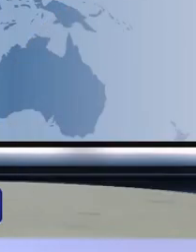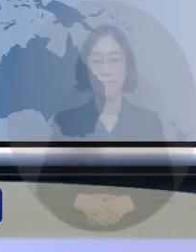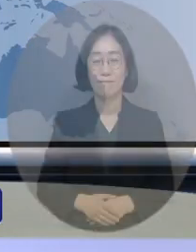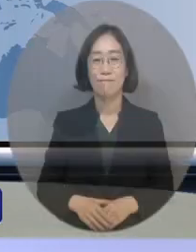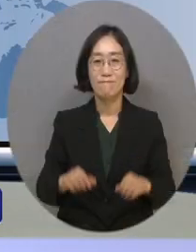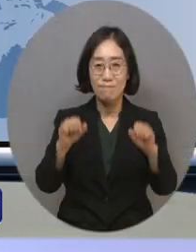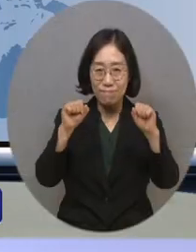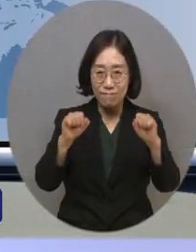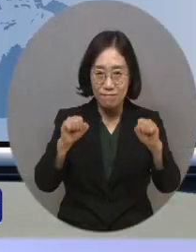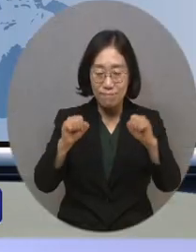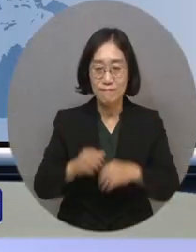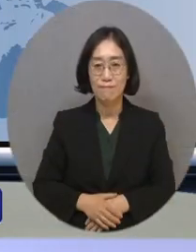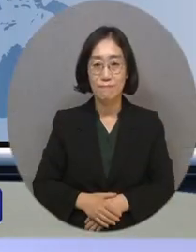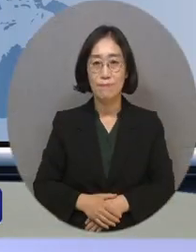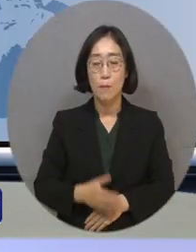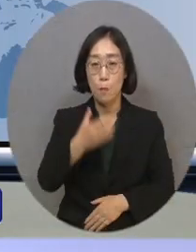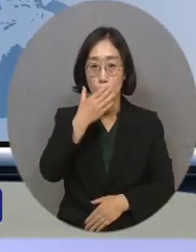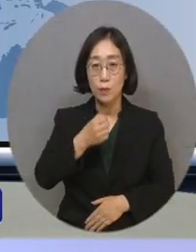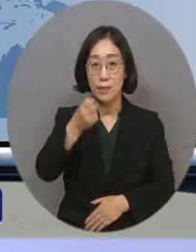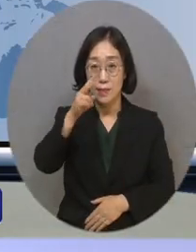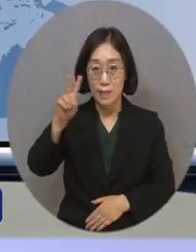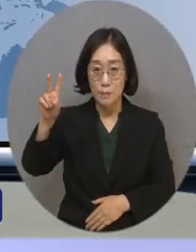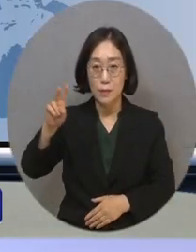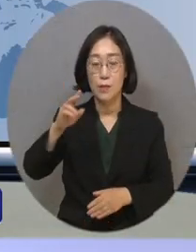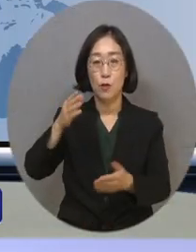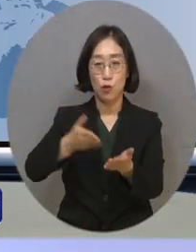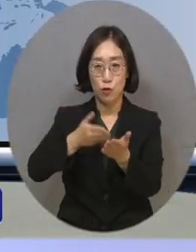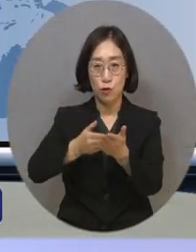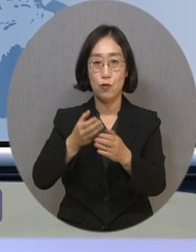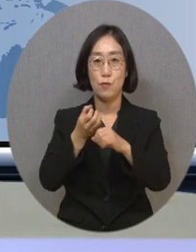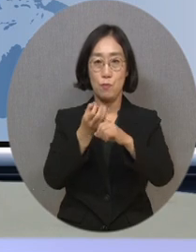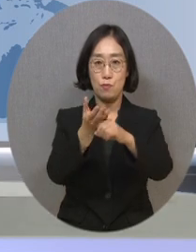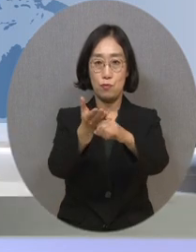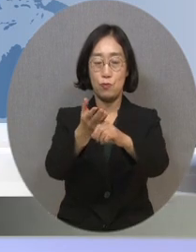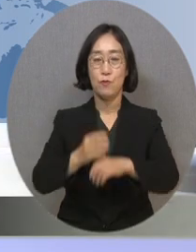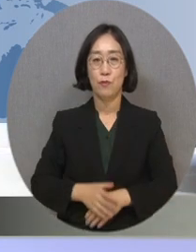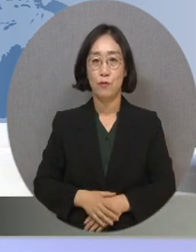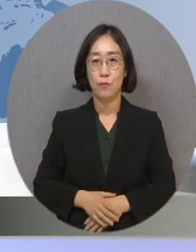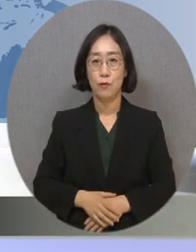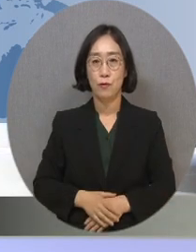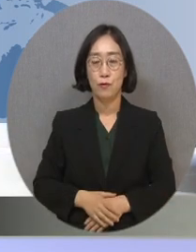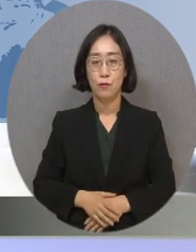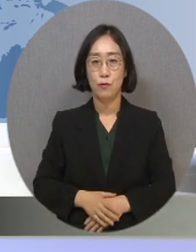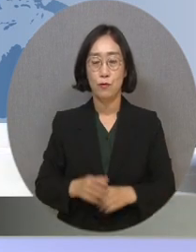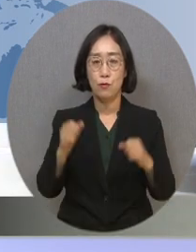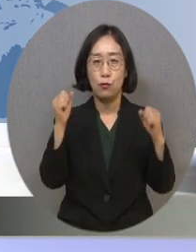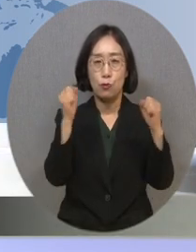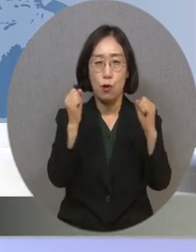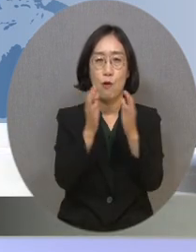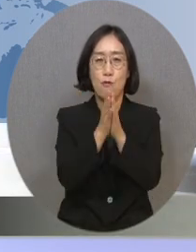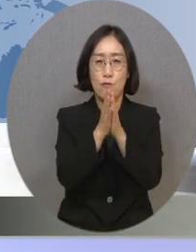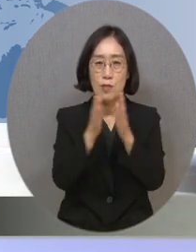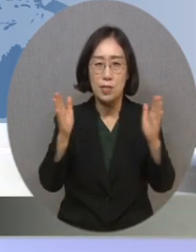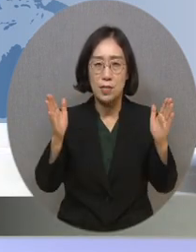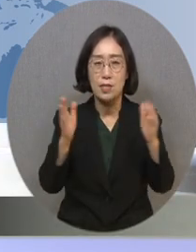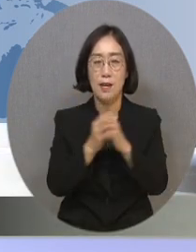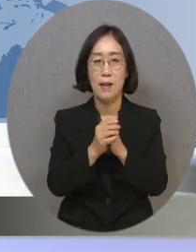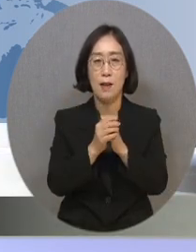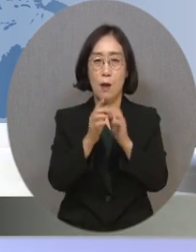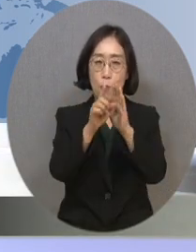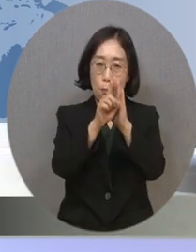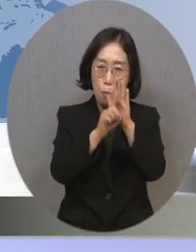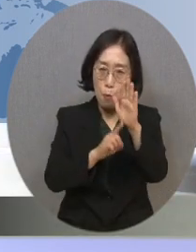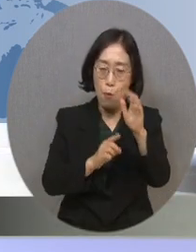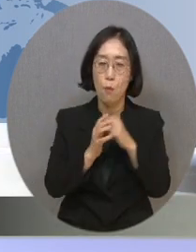시청자 여러분 안녕하십니까? WBC 복지TV 뉴스 24입니다. 겨울의 시작, 코끝이 시려지는 이맘때가